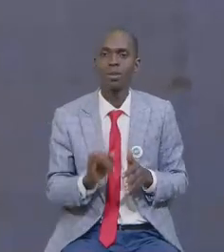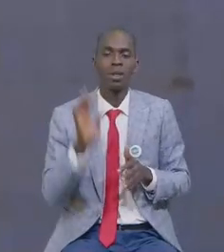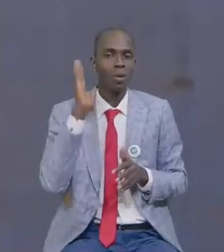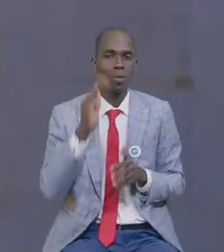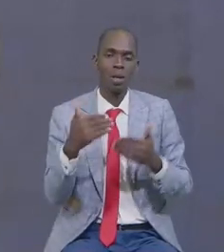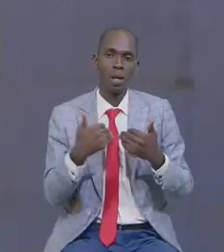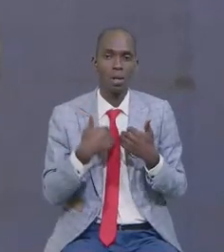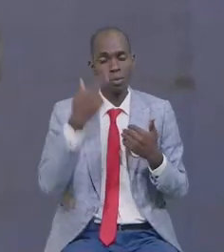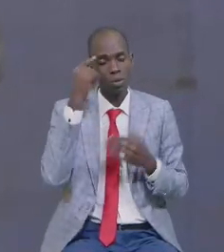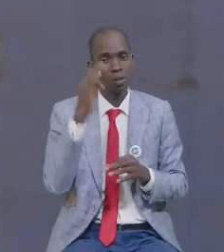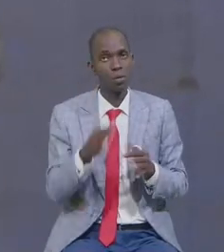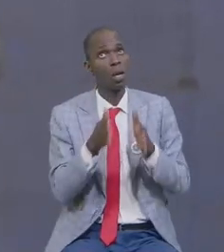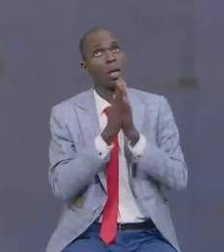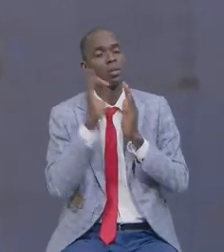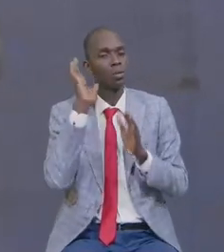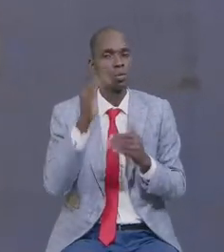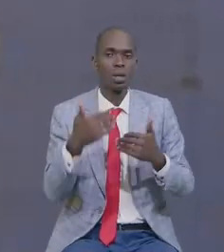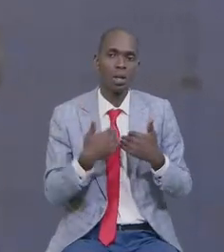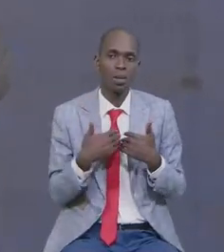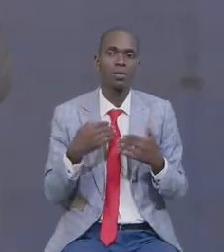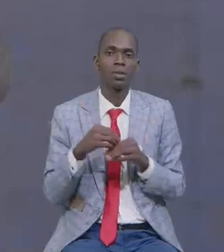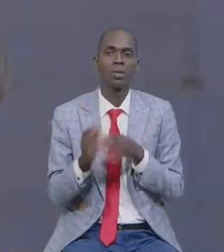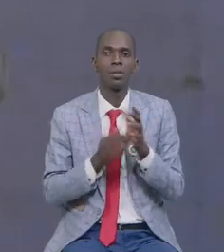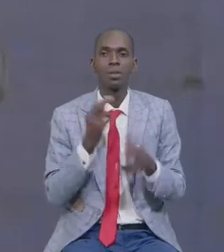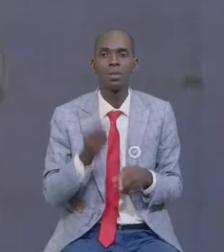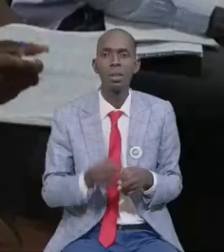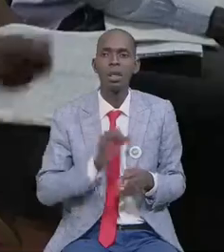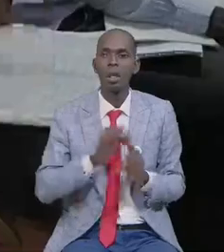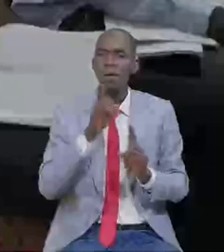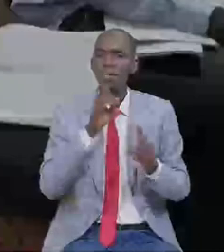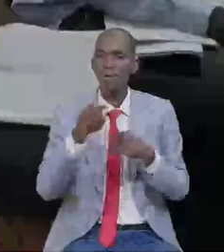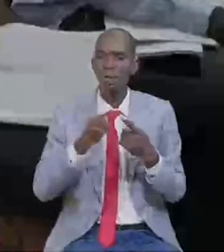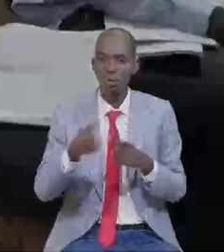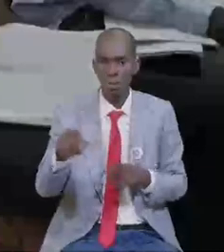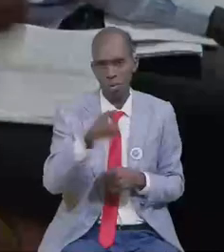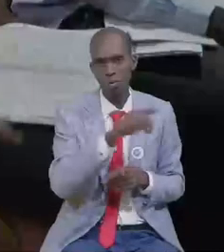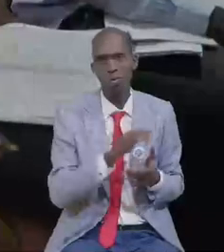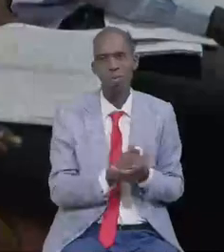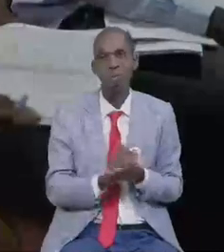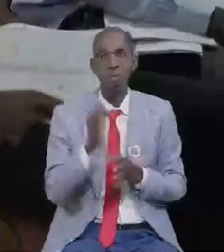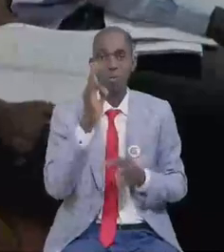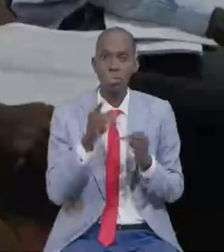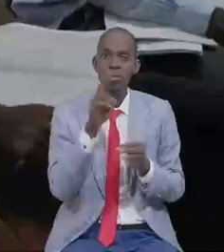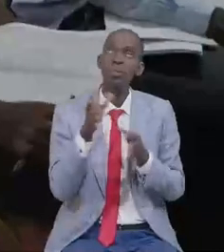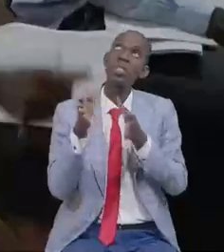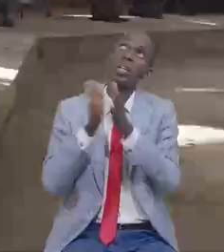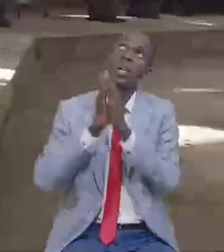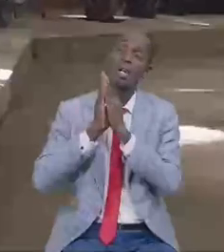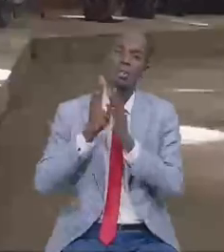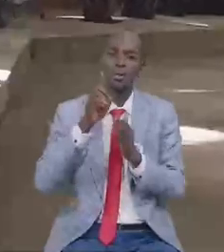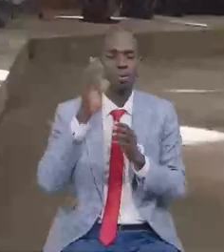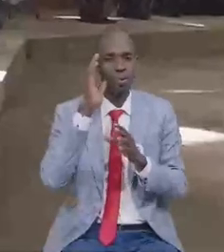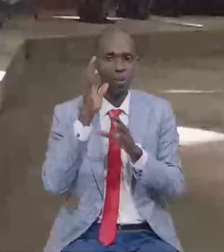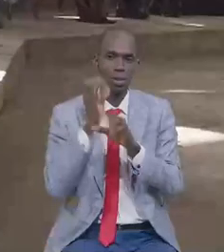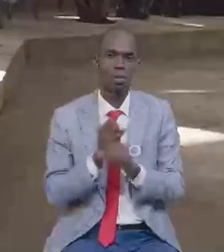tu demandes, tu vas avoir. Je parle de toi là-bas, hein. Si tu demandes, tu vas avoir.